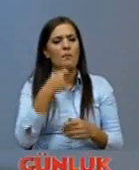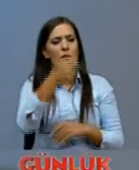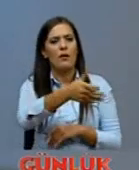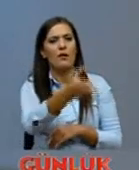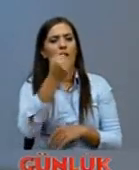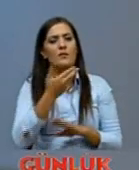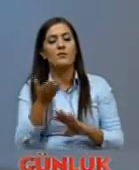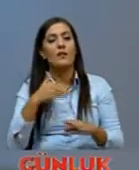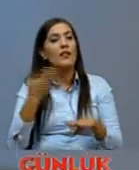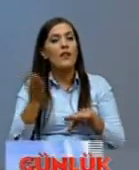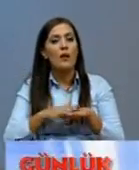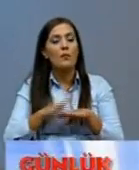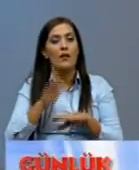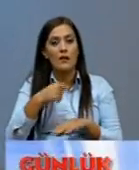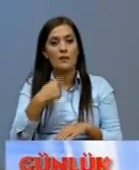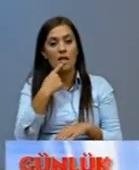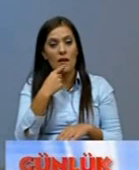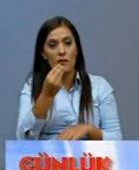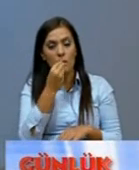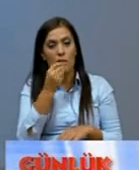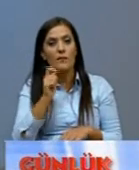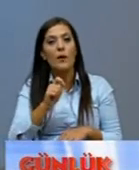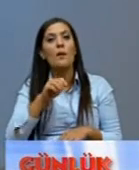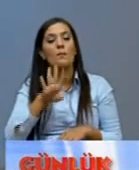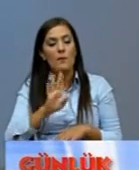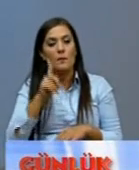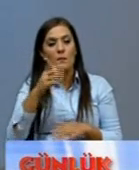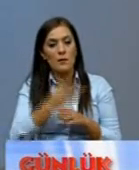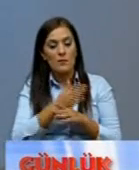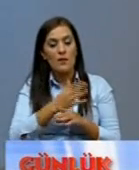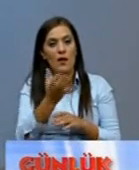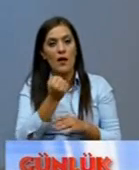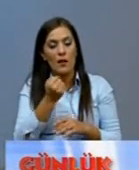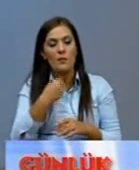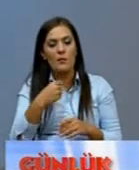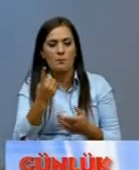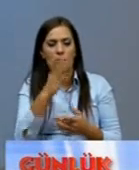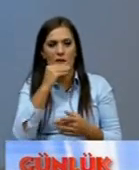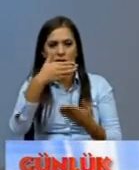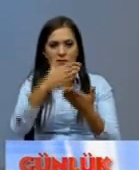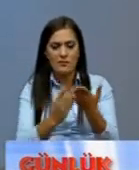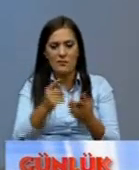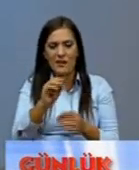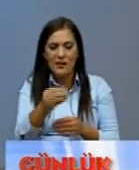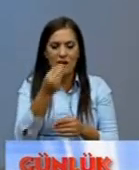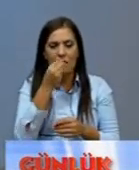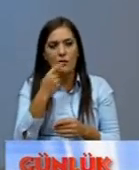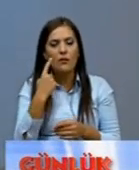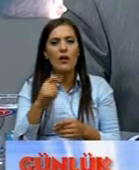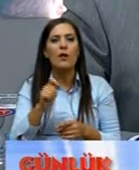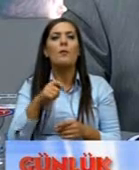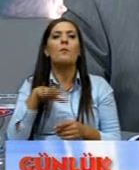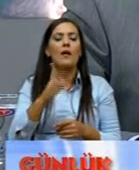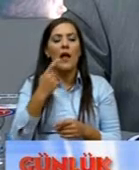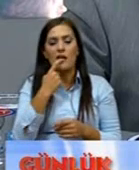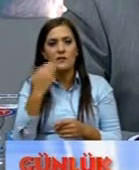çıkıyoruz. Ne yapmak lazım? Tadına bakmadan bir ürünü satın almak için bir pastanın tadına bakamazsınız. Şu kenarından ver de bakayım